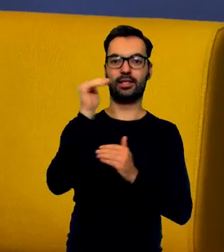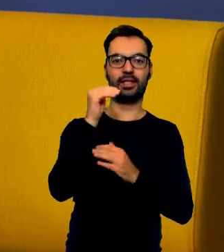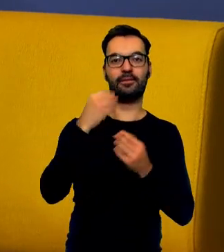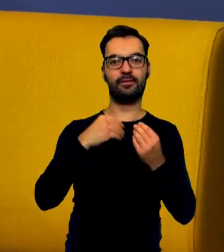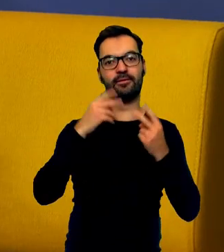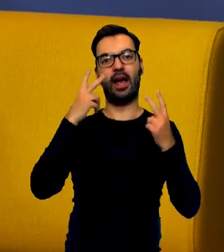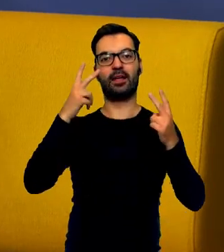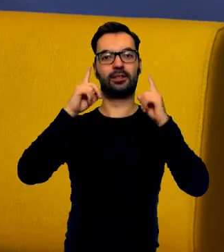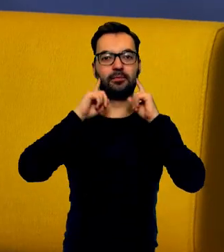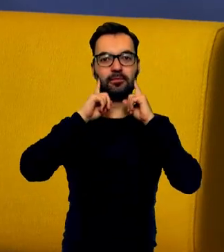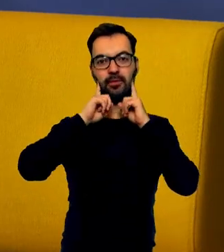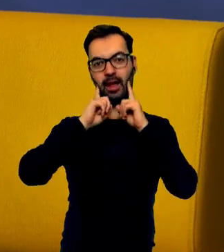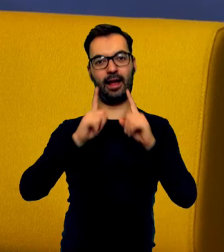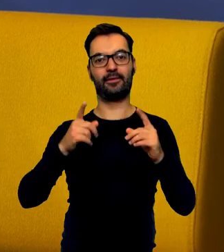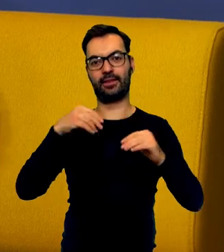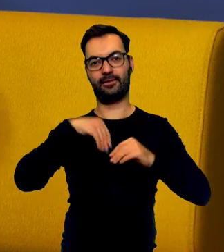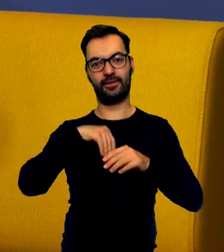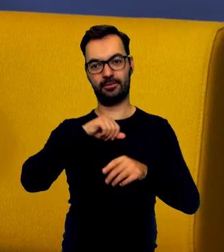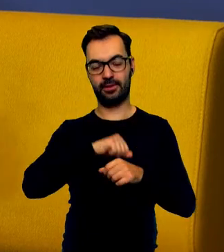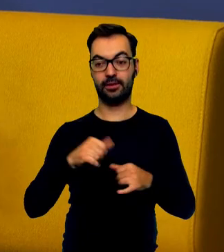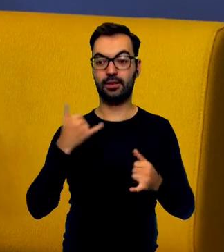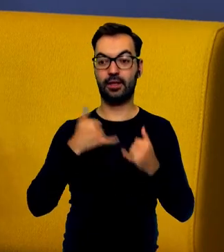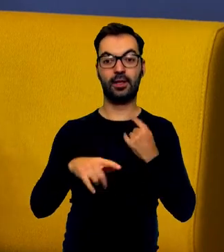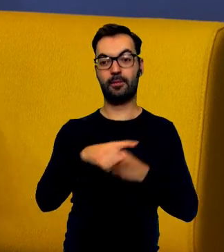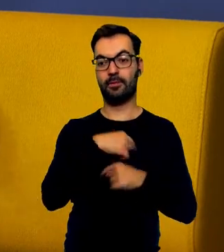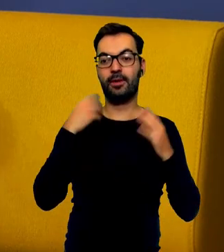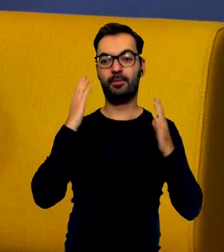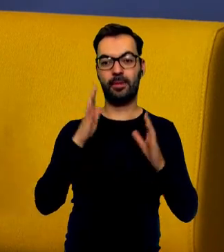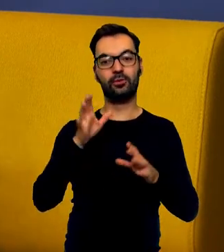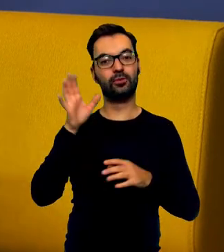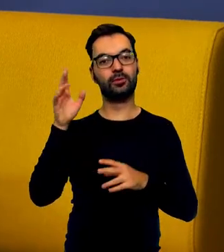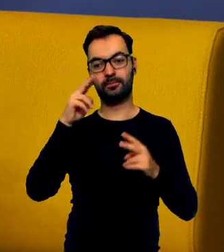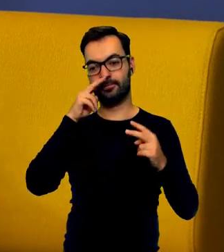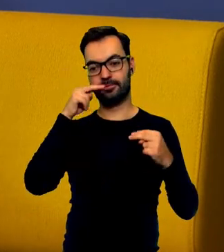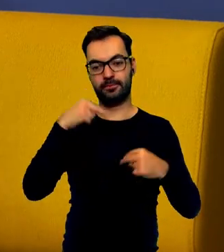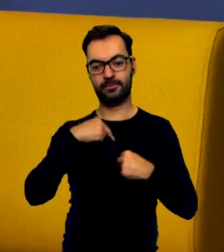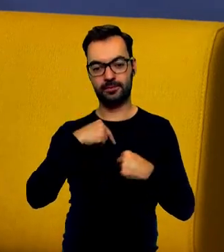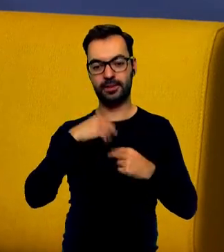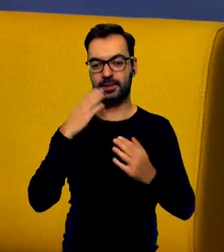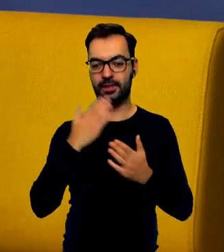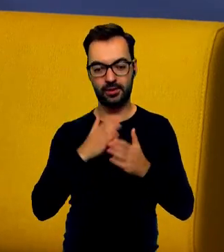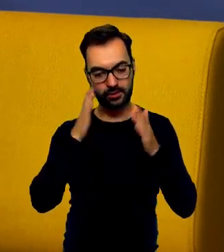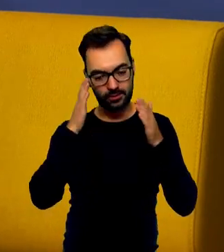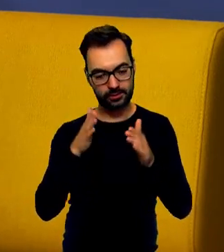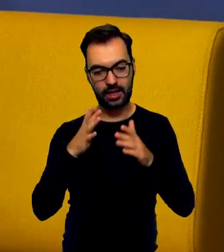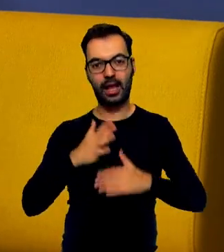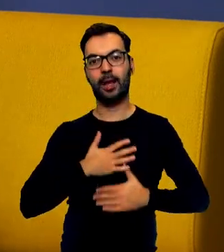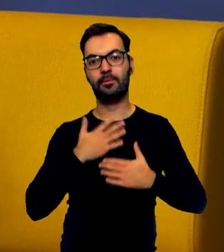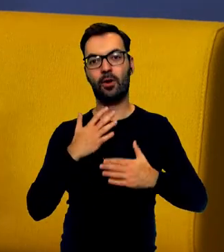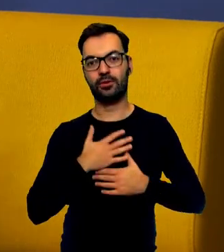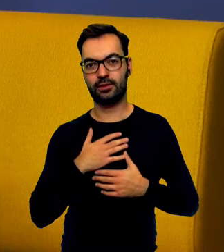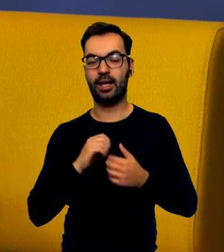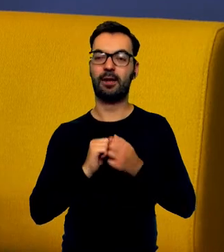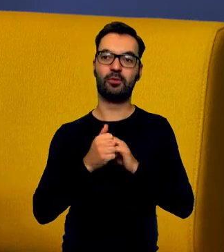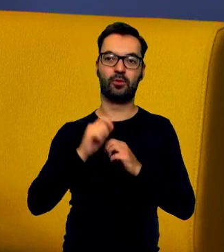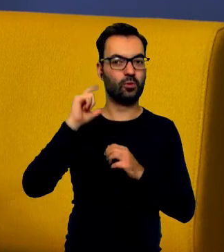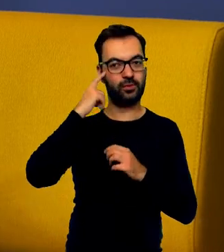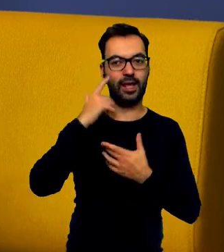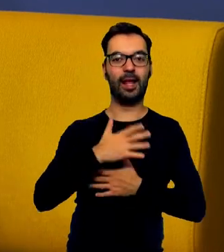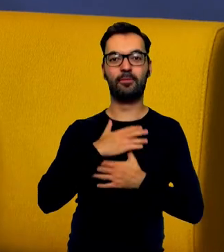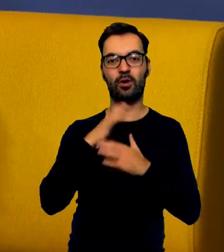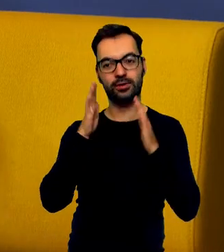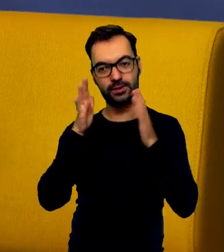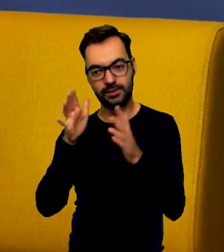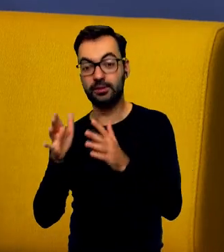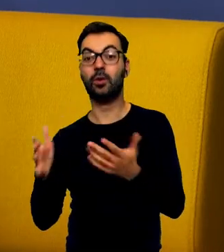prawdy o świecie i że jeśli będziemy się kierowali tylko emocjami, czy przede wszystkim